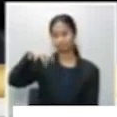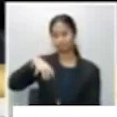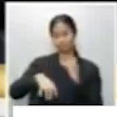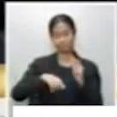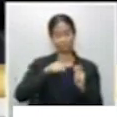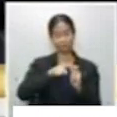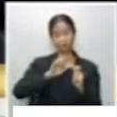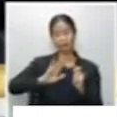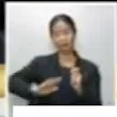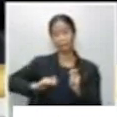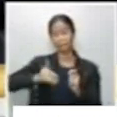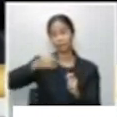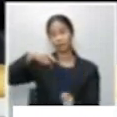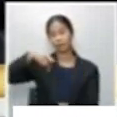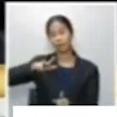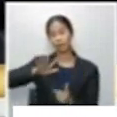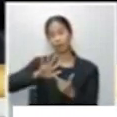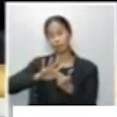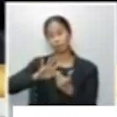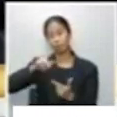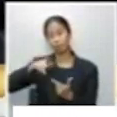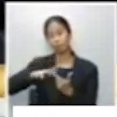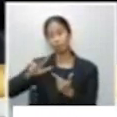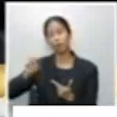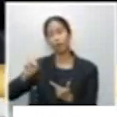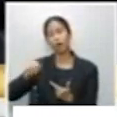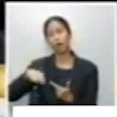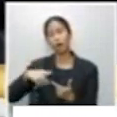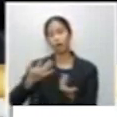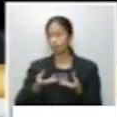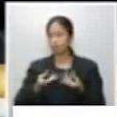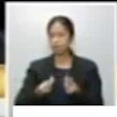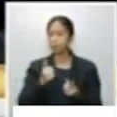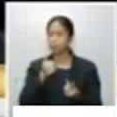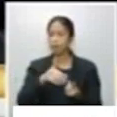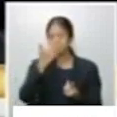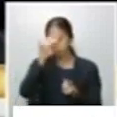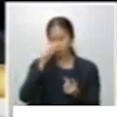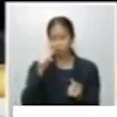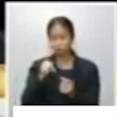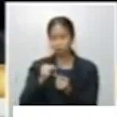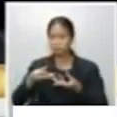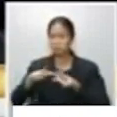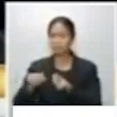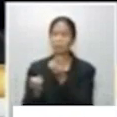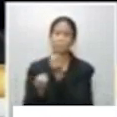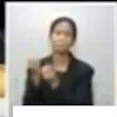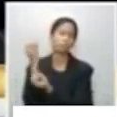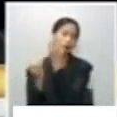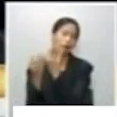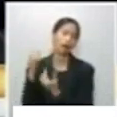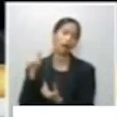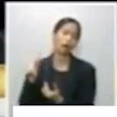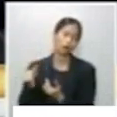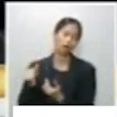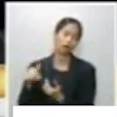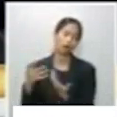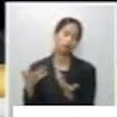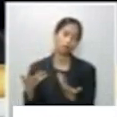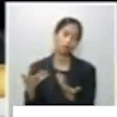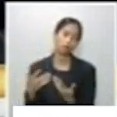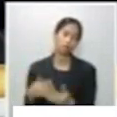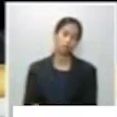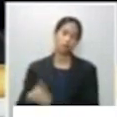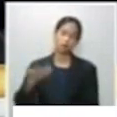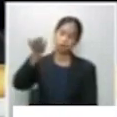านออกเอกสารสิทธิ์ไม่ได้ท่านประธานเพราะเป็นป่าสงวนกับเขตทยานในสมัยหนึ่งเมื่อ